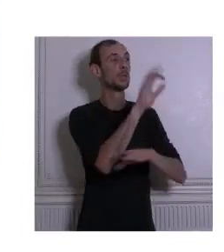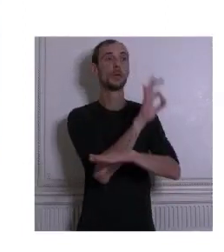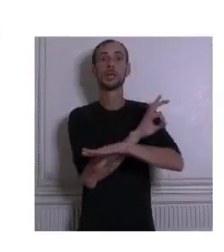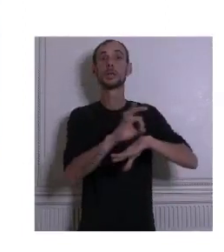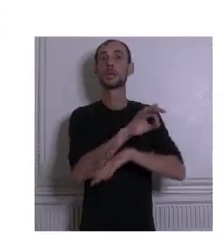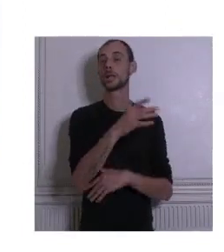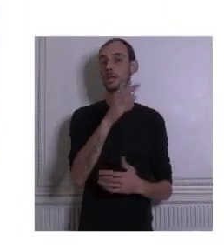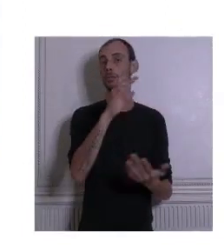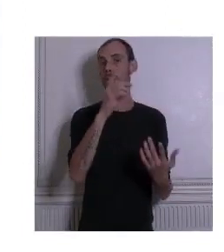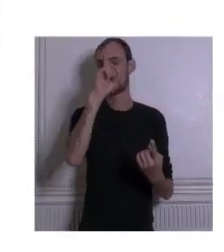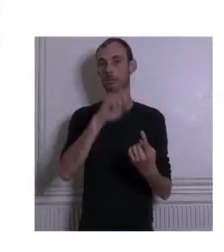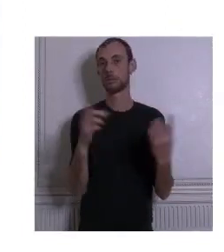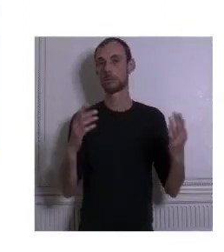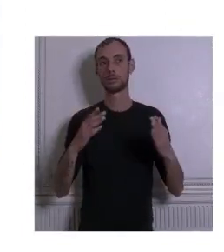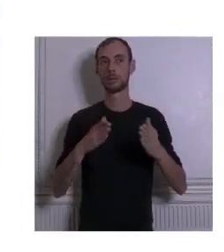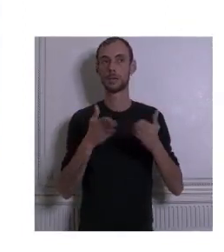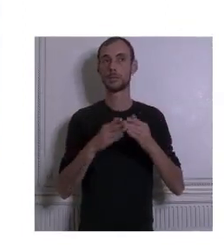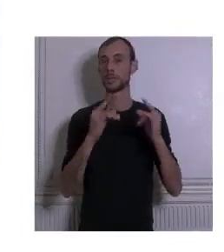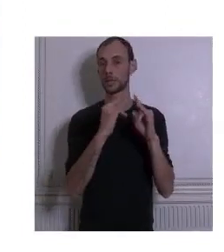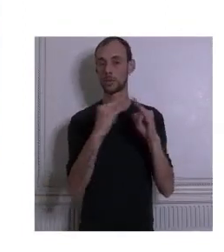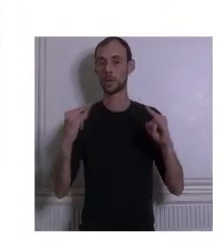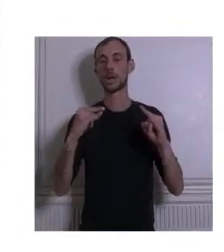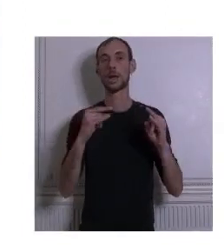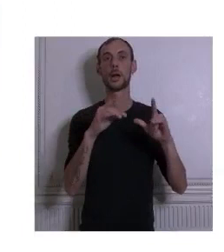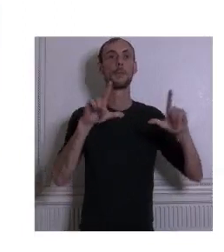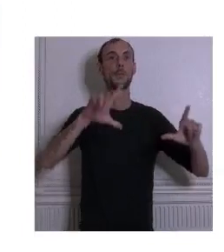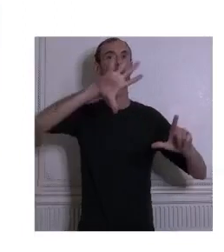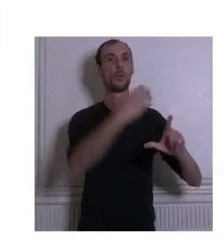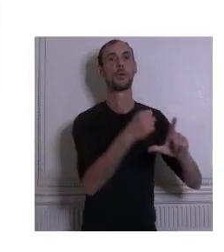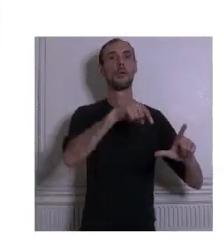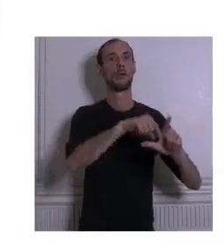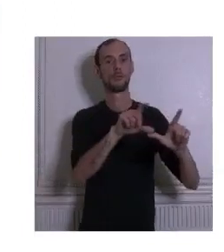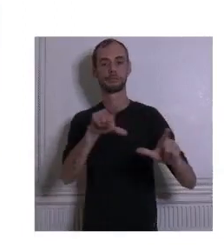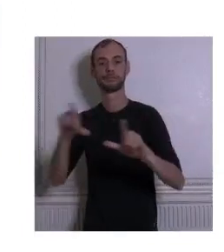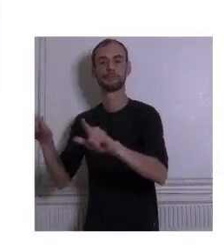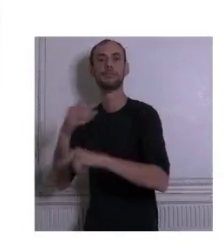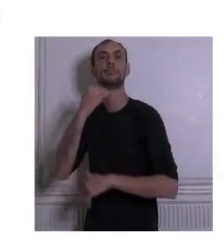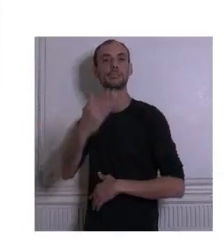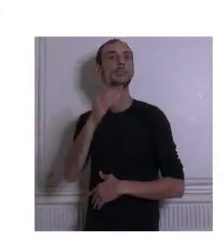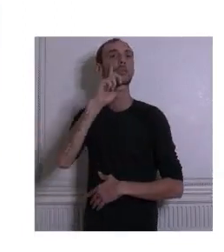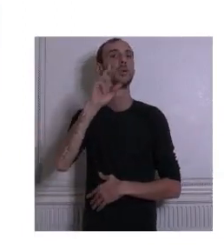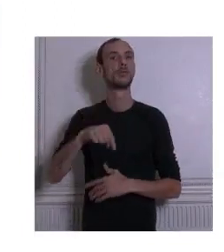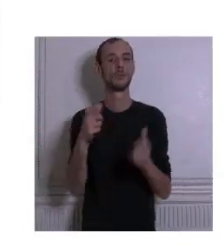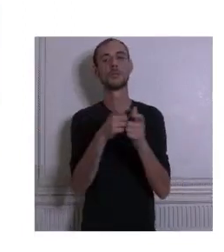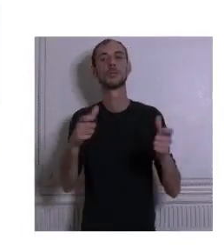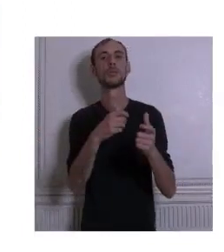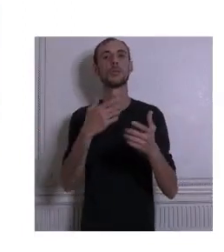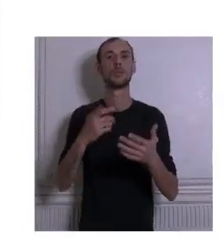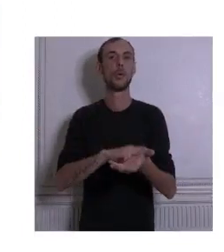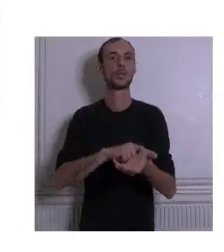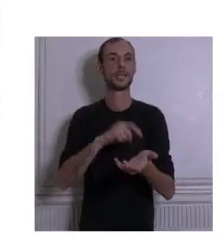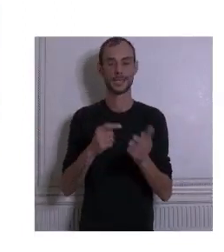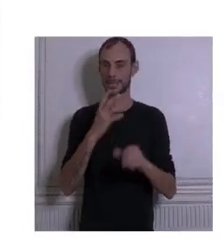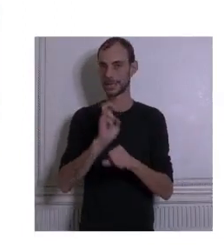Vous y êtes. Donc c'est bien pour les déplacements, mais pour l'énergie, c'est moins